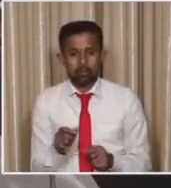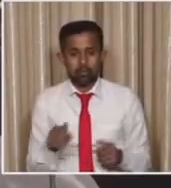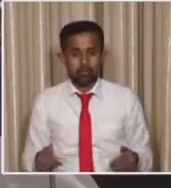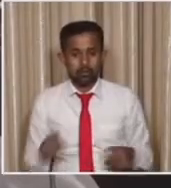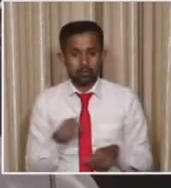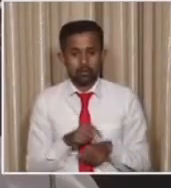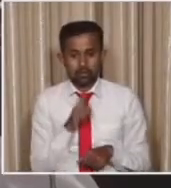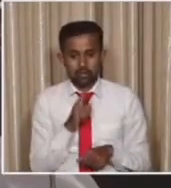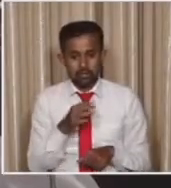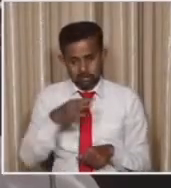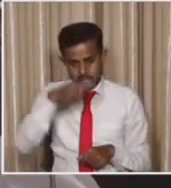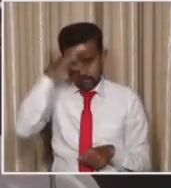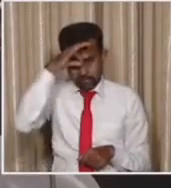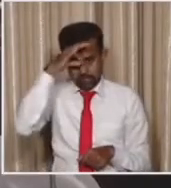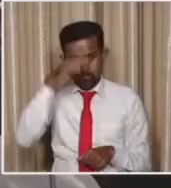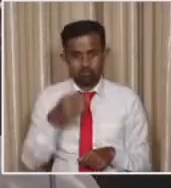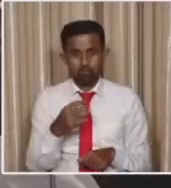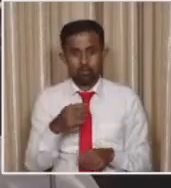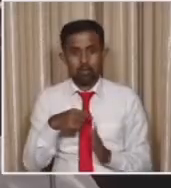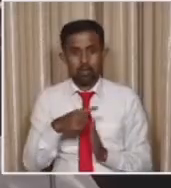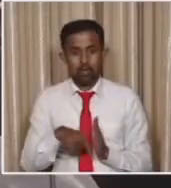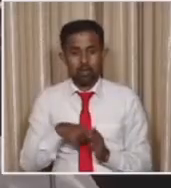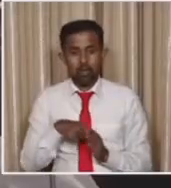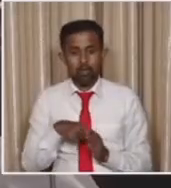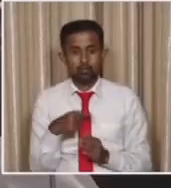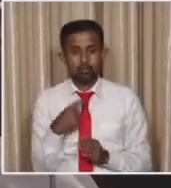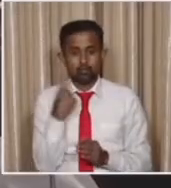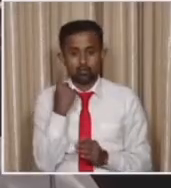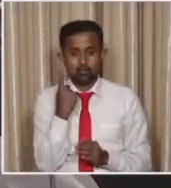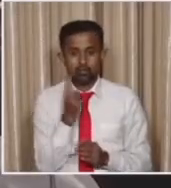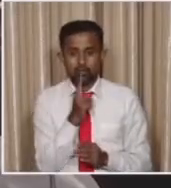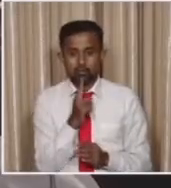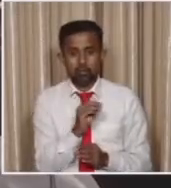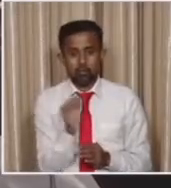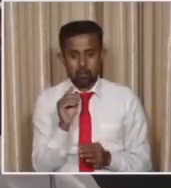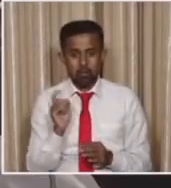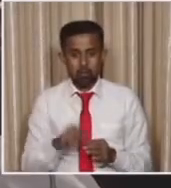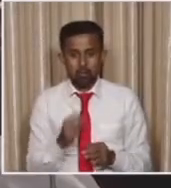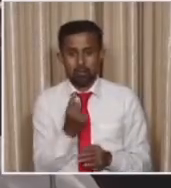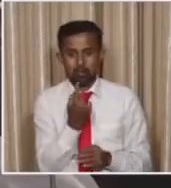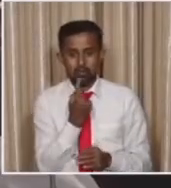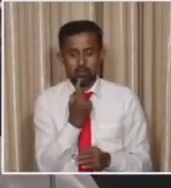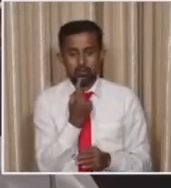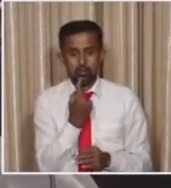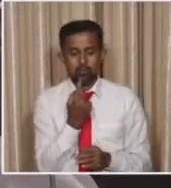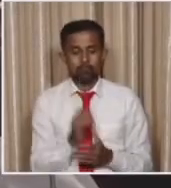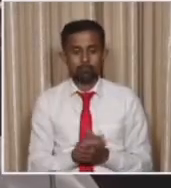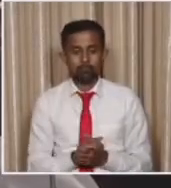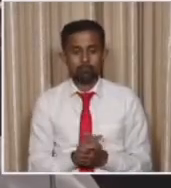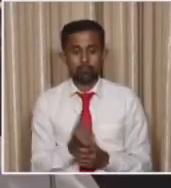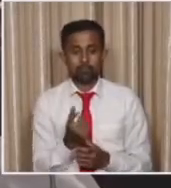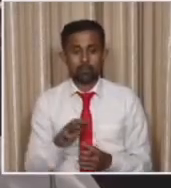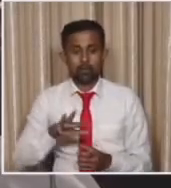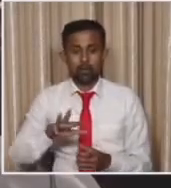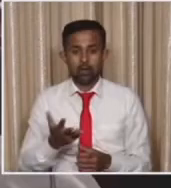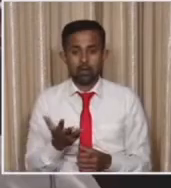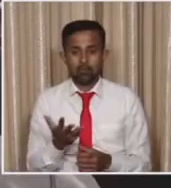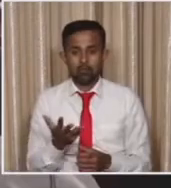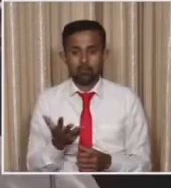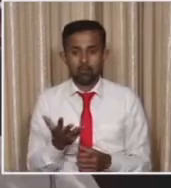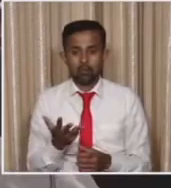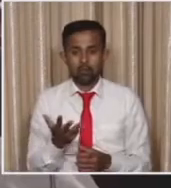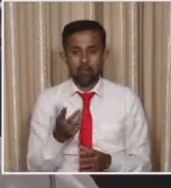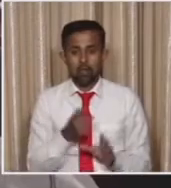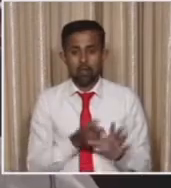me single ho, hematang, desiye, vidyutun me, karena palakarata pasti me ke prasne diinok kila. Hebei, iddas namusiye, paman